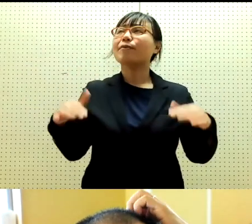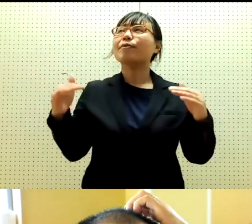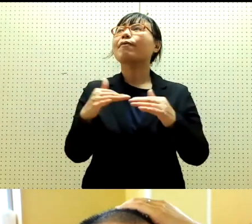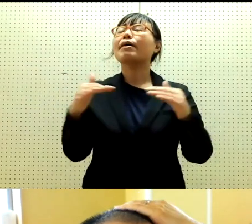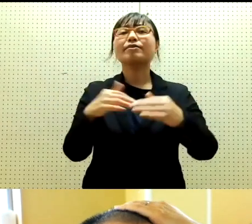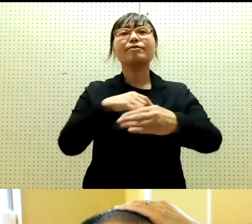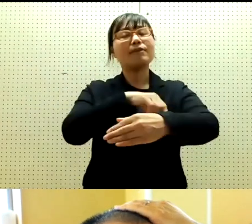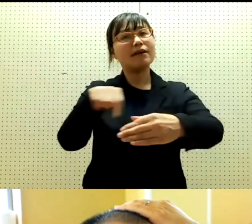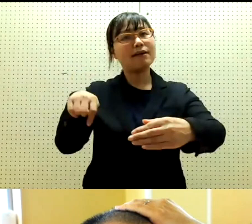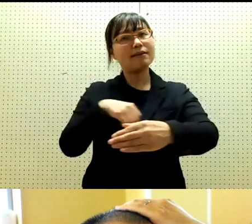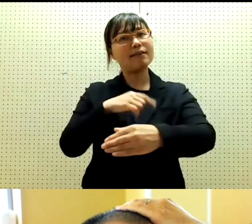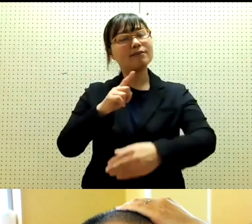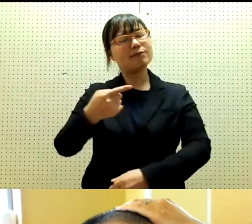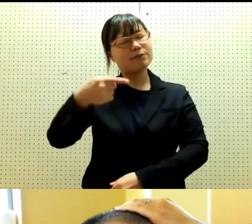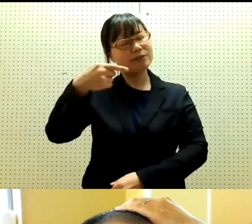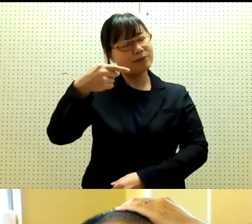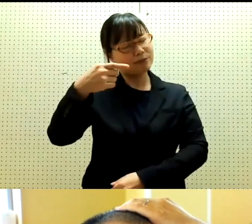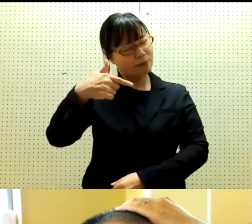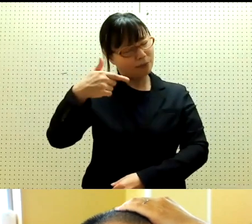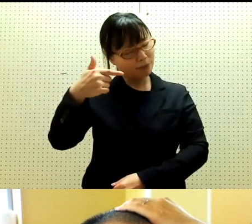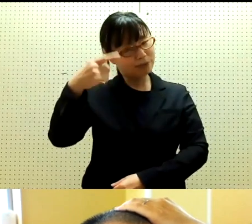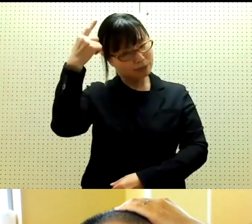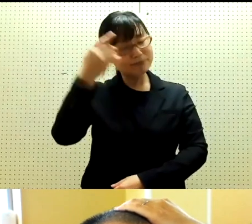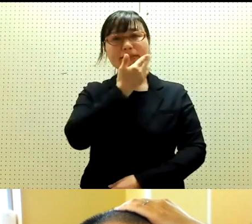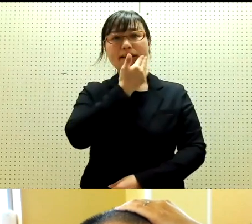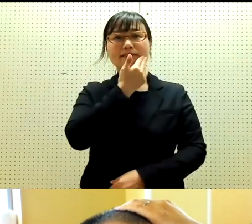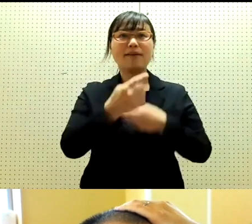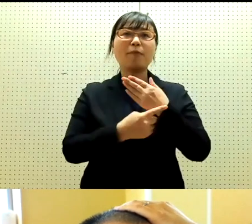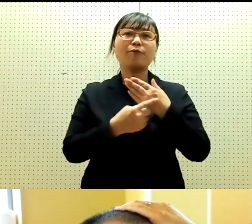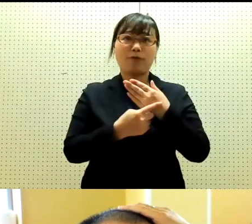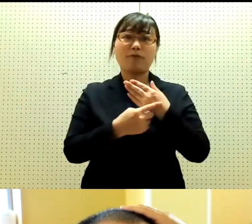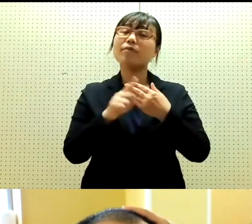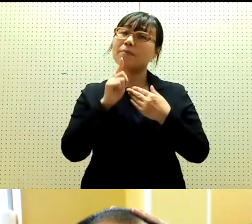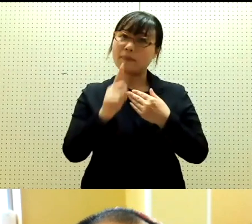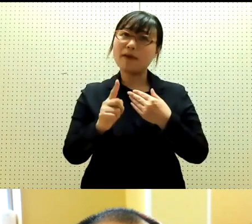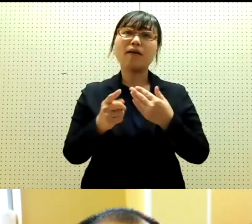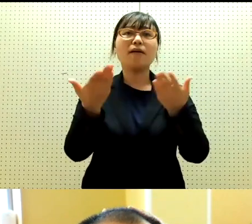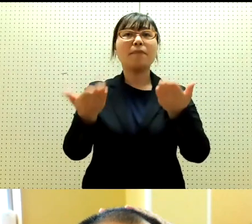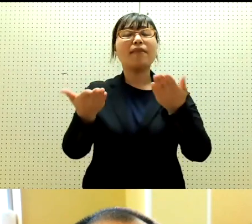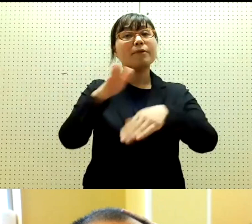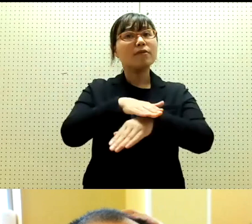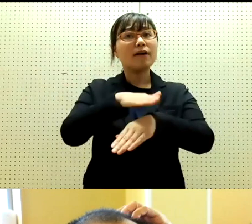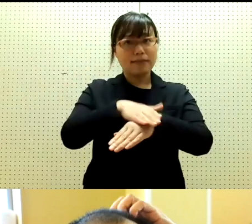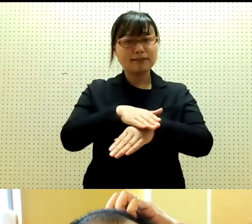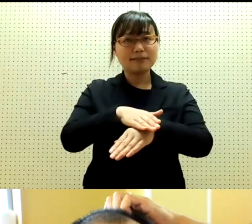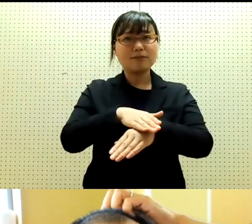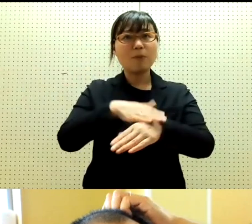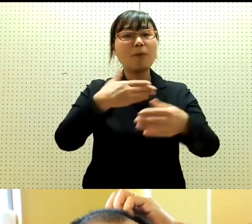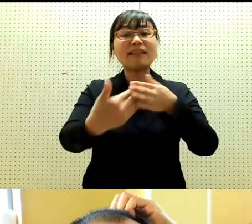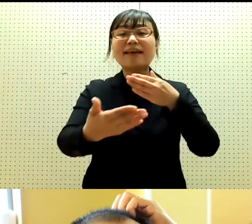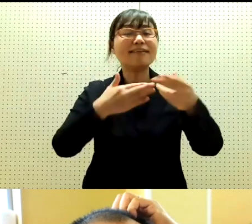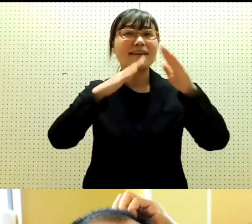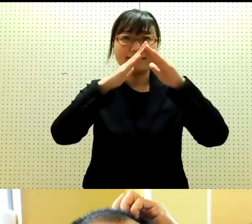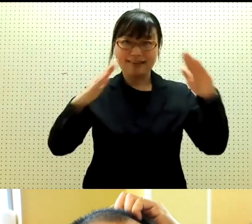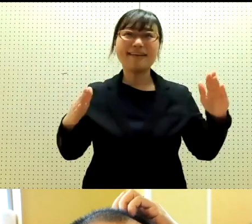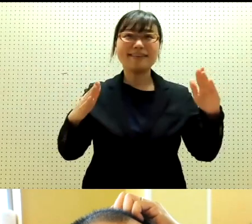大きな、ポイントになってきたのは、その学びの形のさまざまな展開っていうのが、いよいよねこ